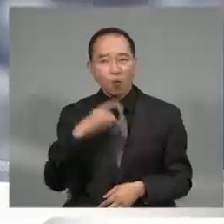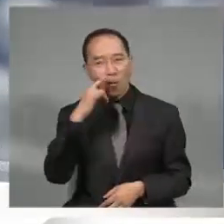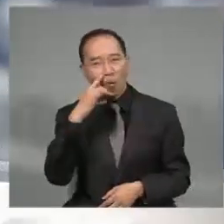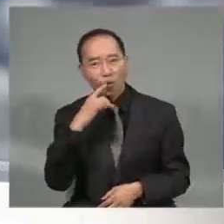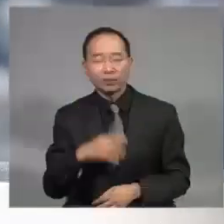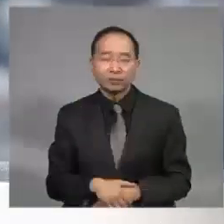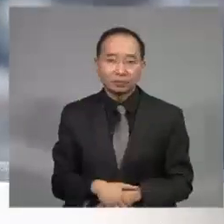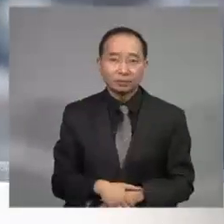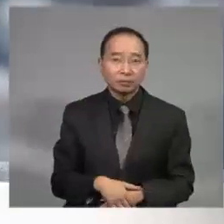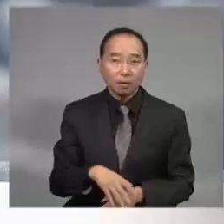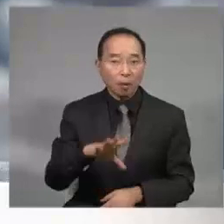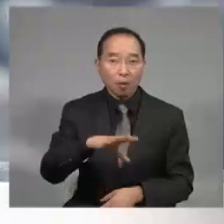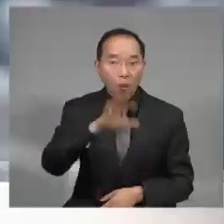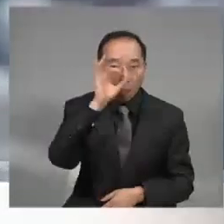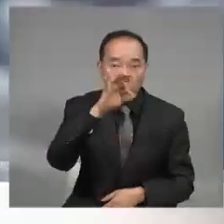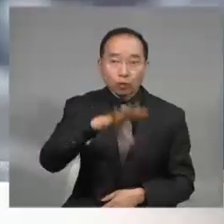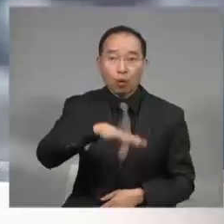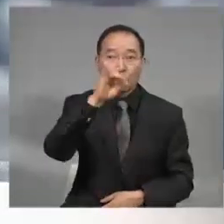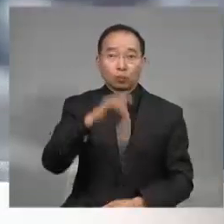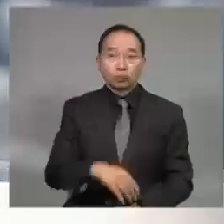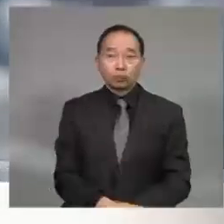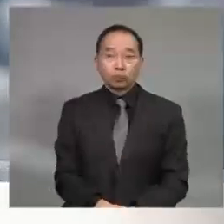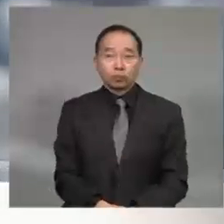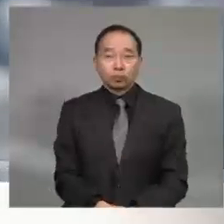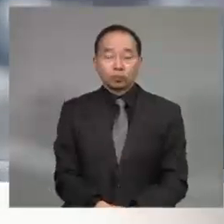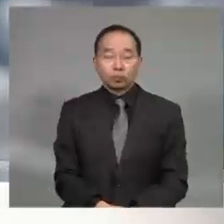보는 광경들이잖아요. 네. 네.